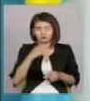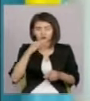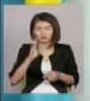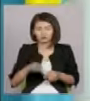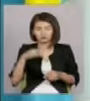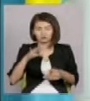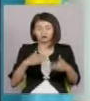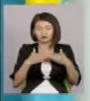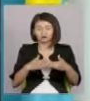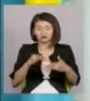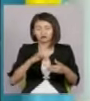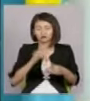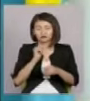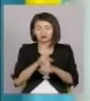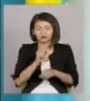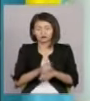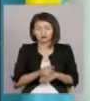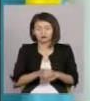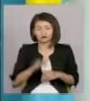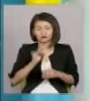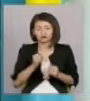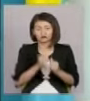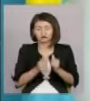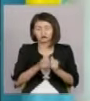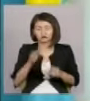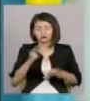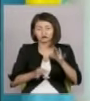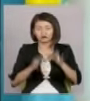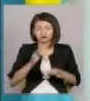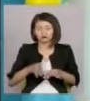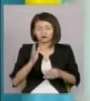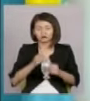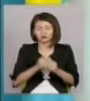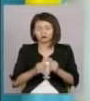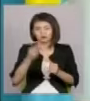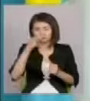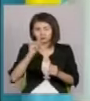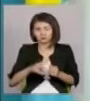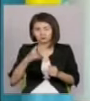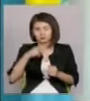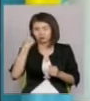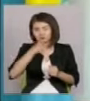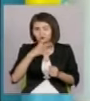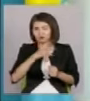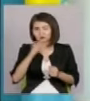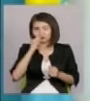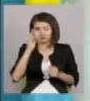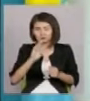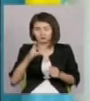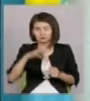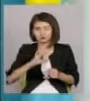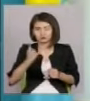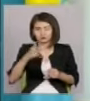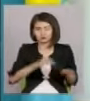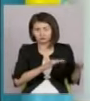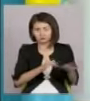допустимых и достоверных доказательств. Таким образом, суд приходит к выводу о необходимости признания Тлендиева невиновным в совершении уголовного правонарушения, предусмотренной